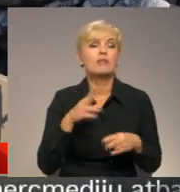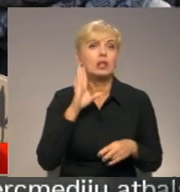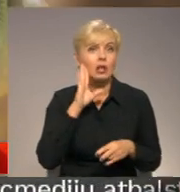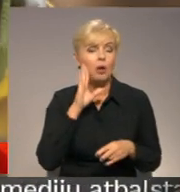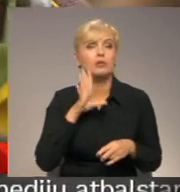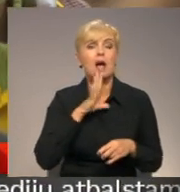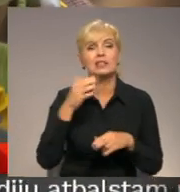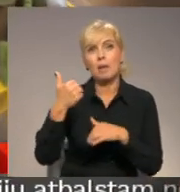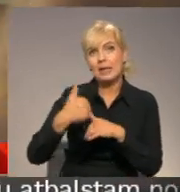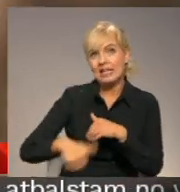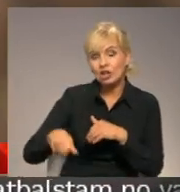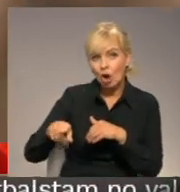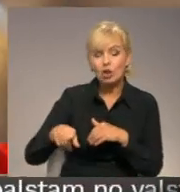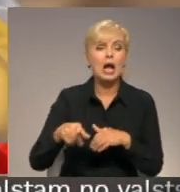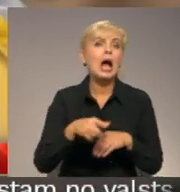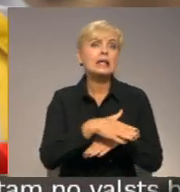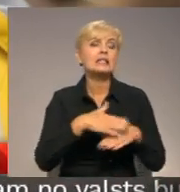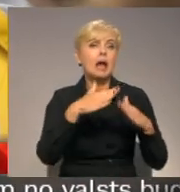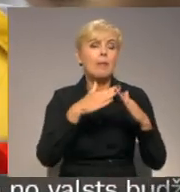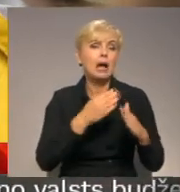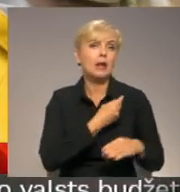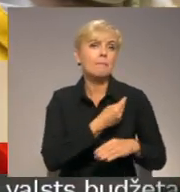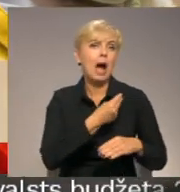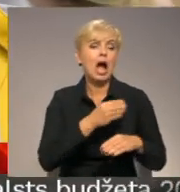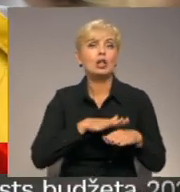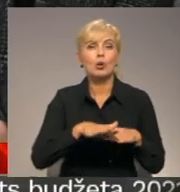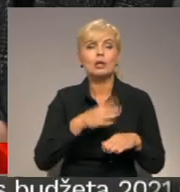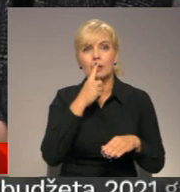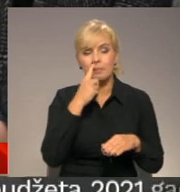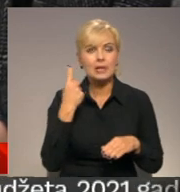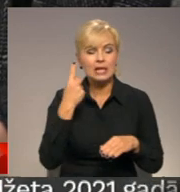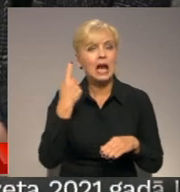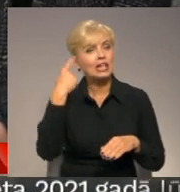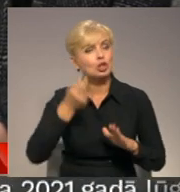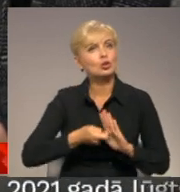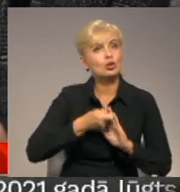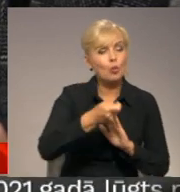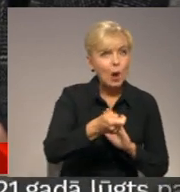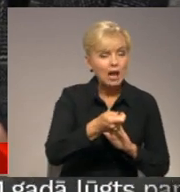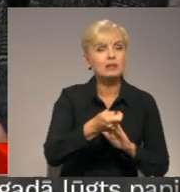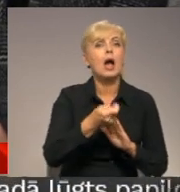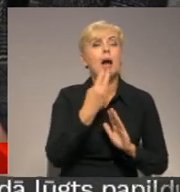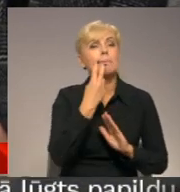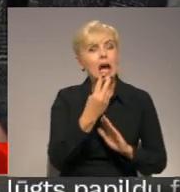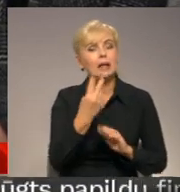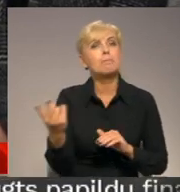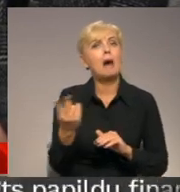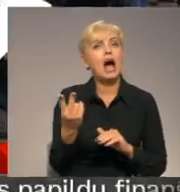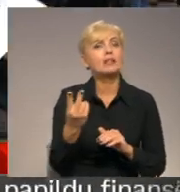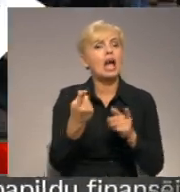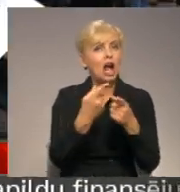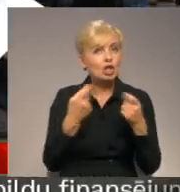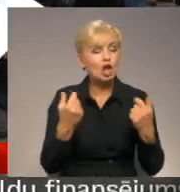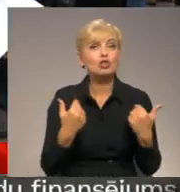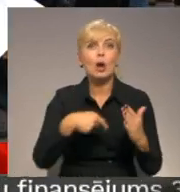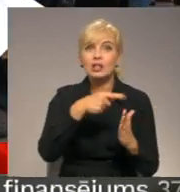tiekam ignorēti. Piketa iemesls ir Saeimas mandātu komisijas nesen norādītā iniciatīva, kas paredzētu partneru attiecību atzīšanu. Šodien par šo